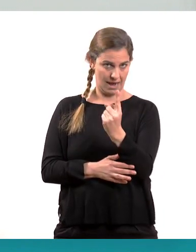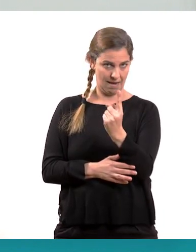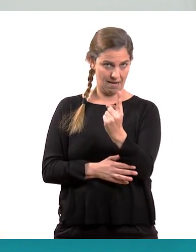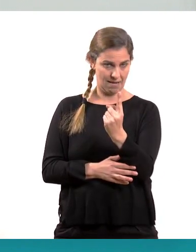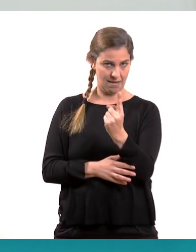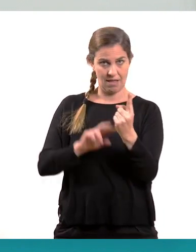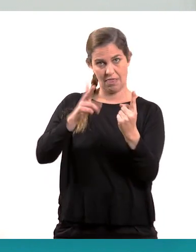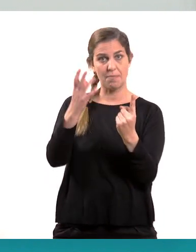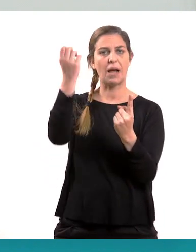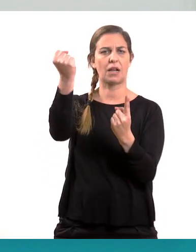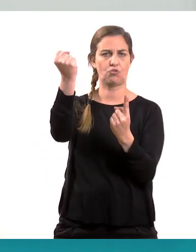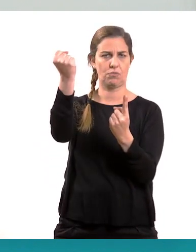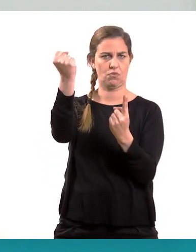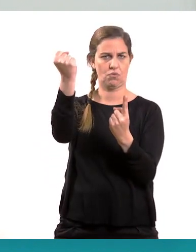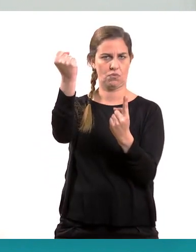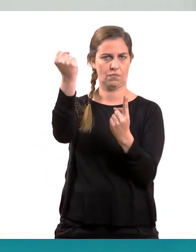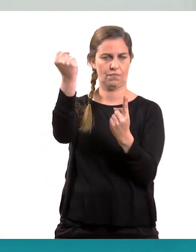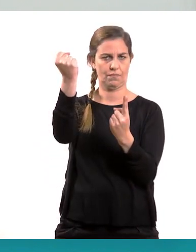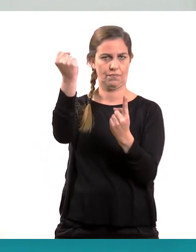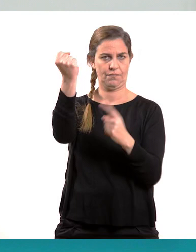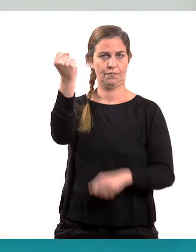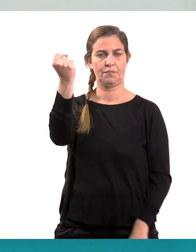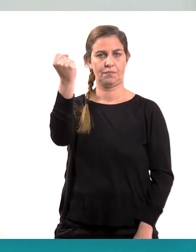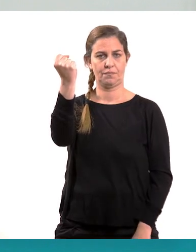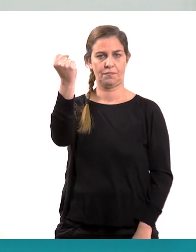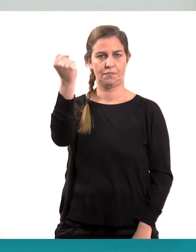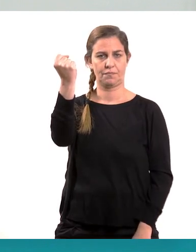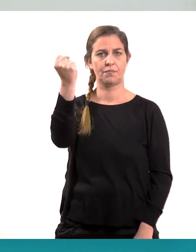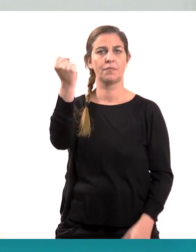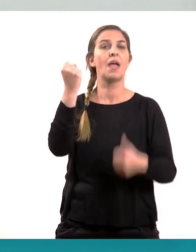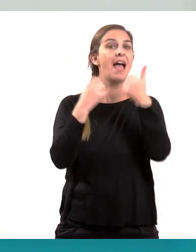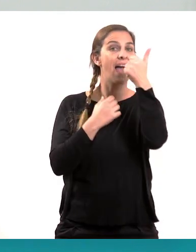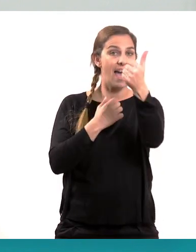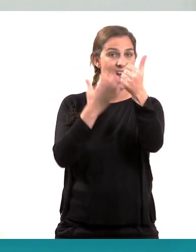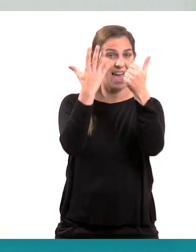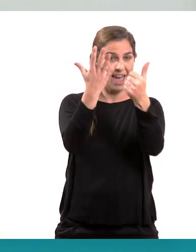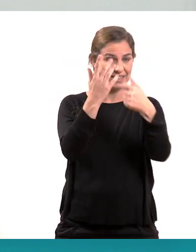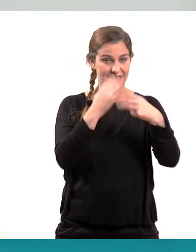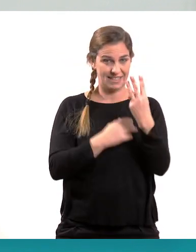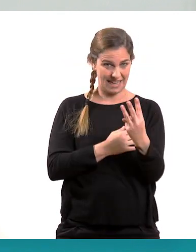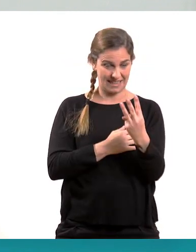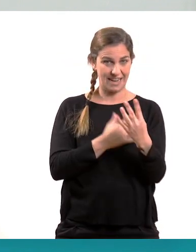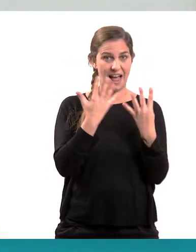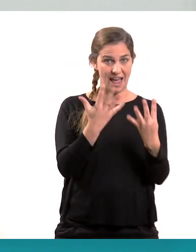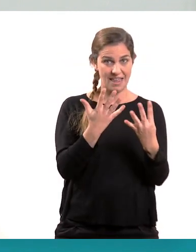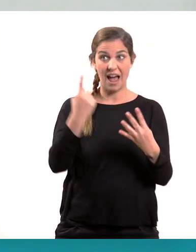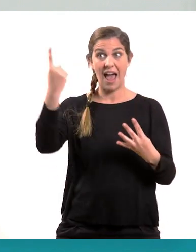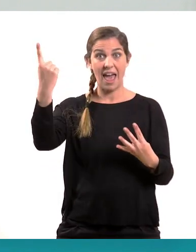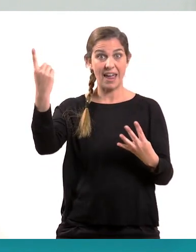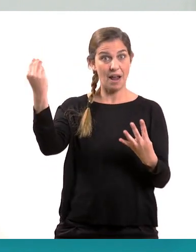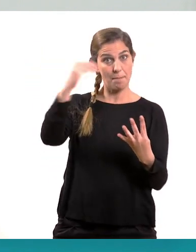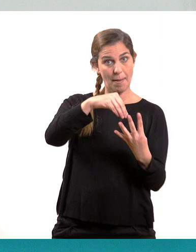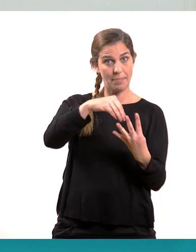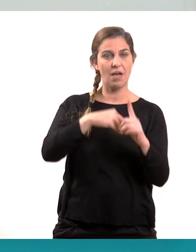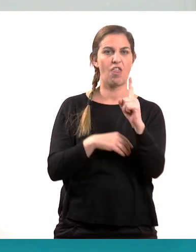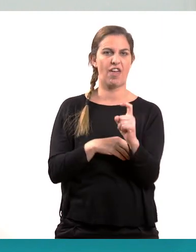μονάδα και κρατάμε τη δεκάδα κρατούμενο. 6 και 3, 9. Και ένα το κρατούμενο,